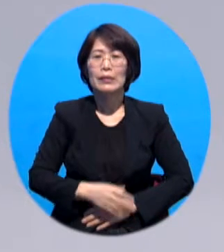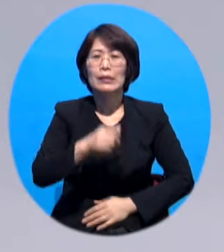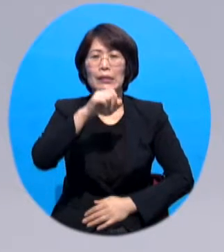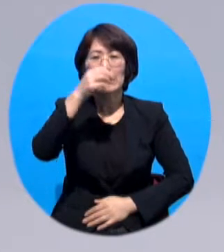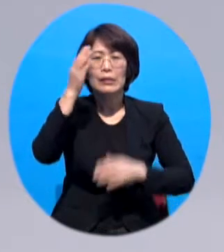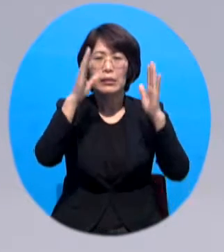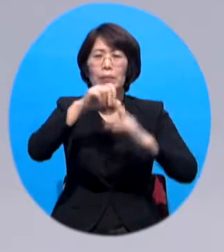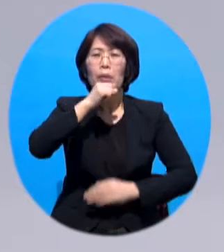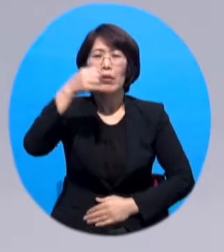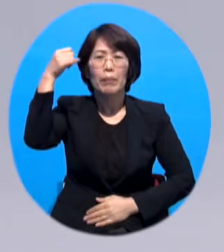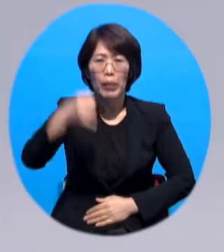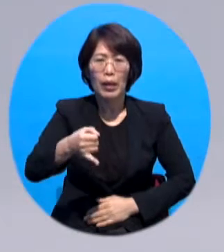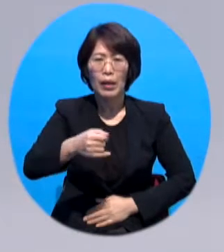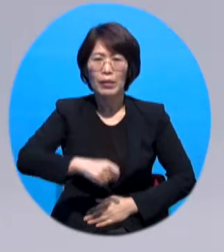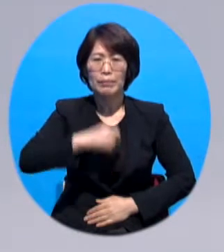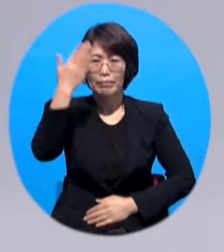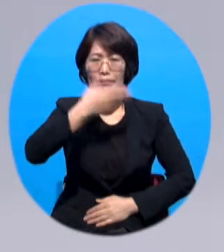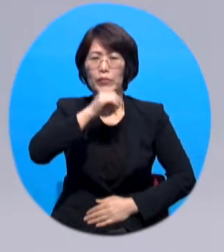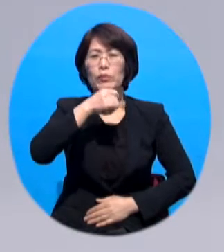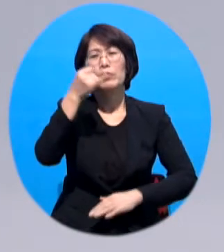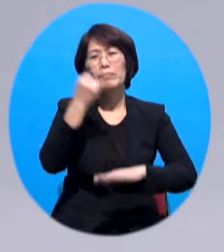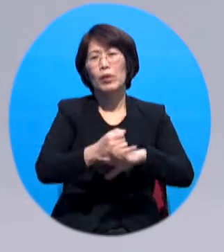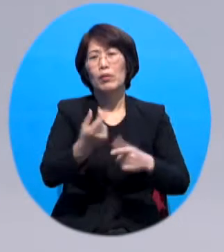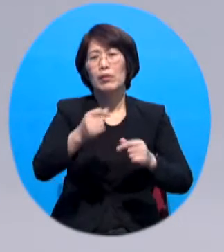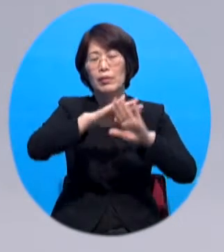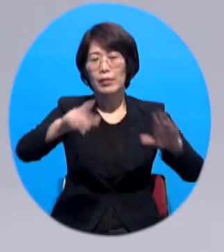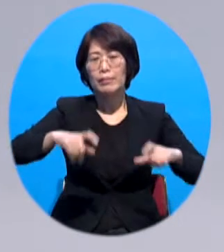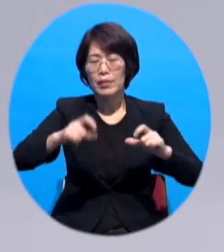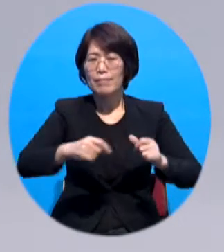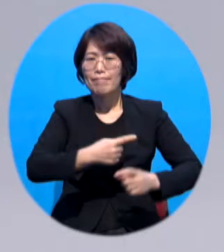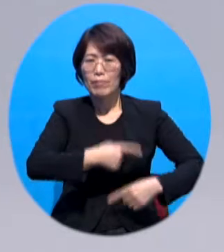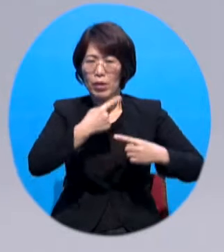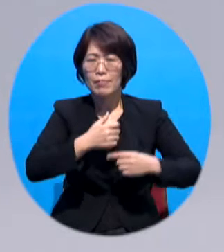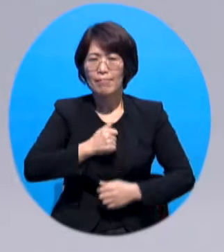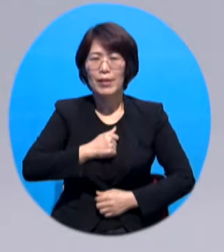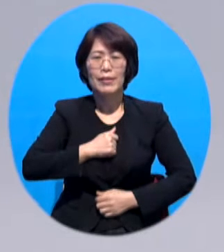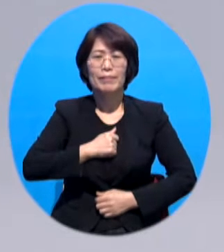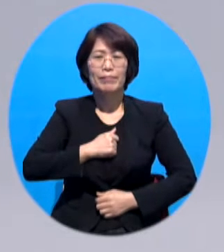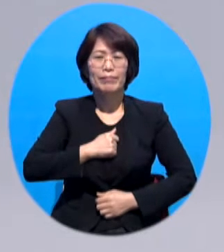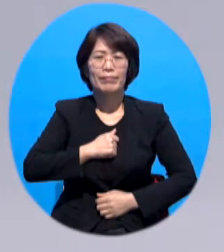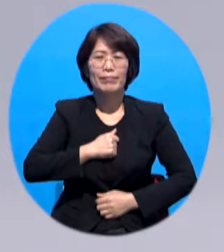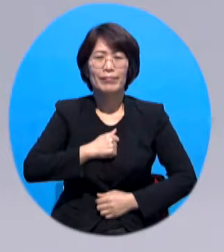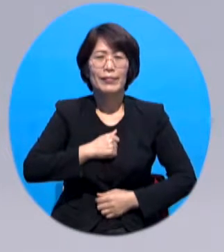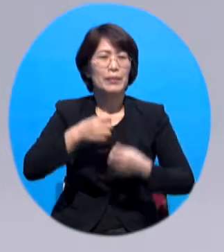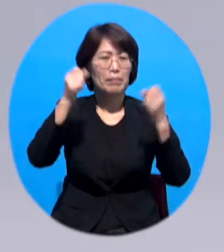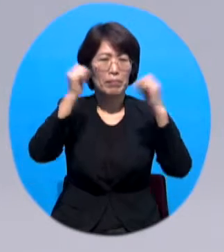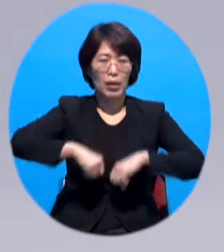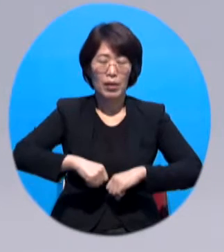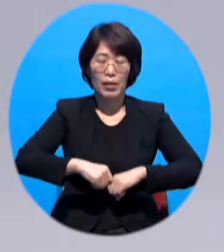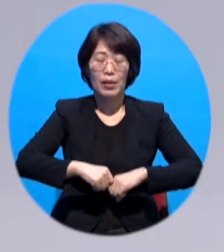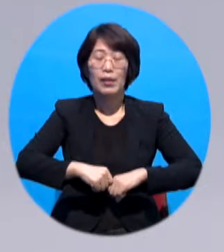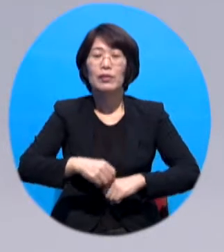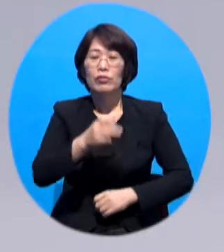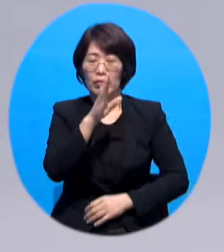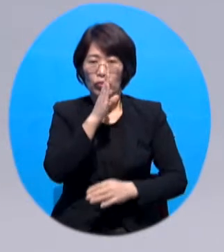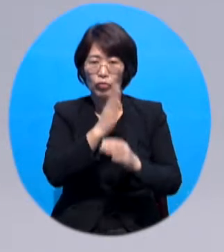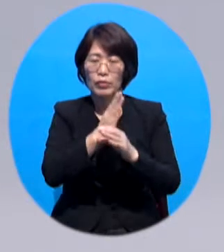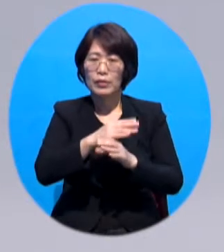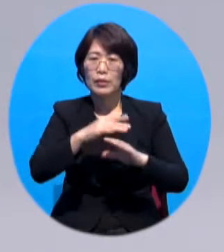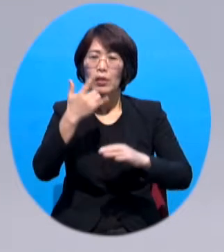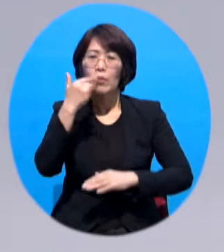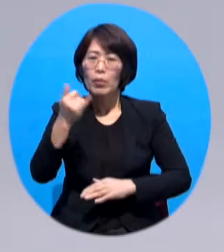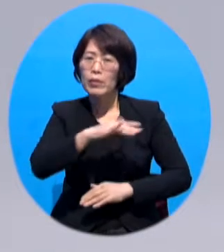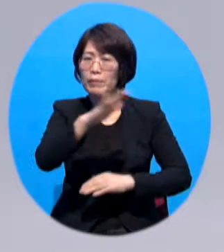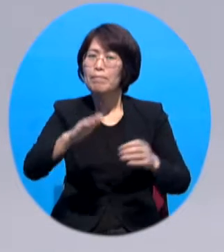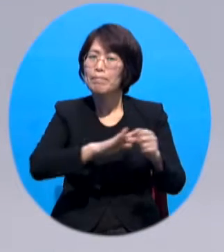기고 청년들은 낮아져서 전남 교육의 명예와 자존심이 무너지고 있습니다 저는 학부모님들이 사라고